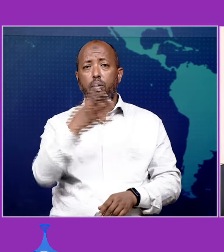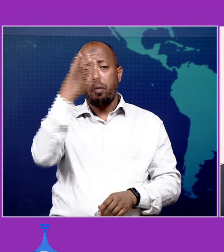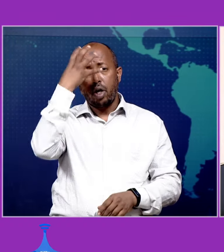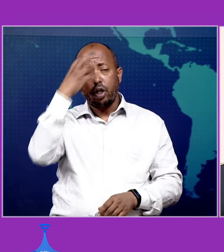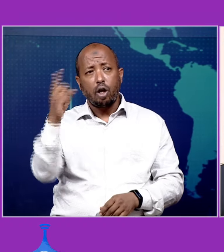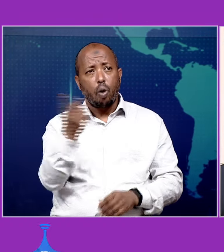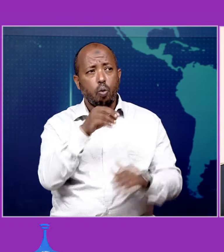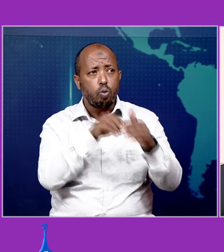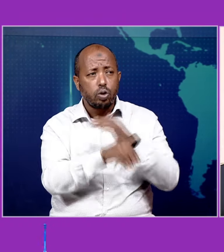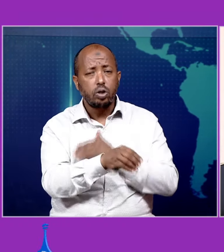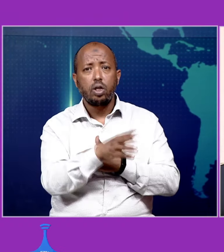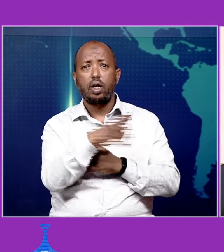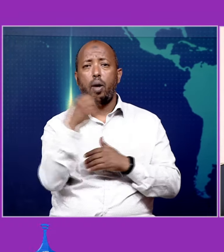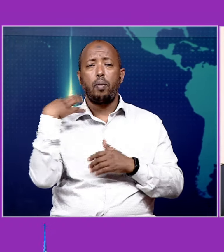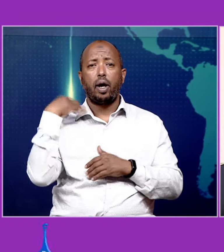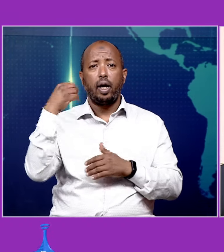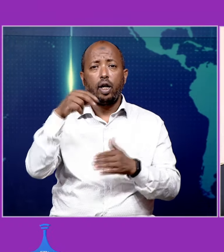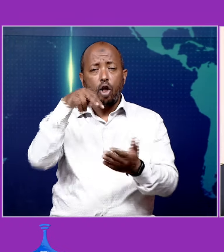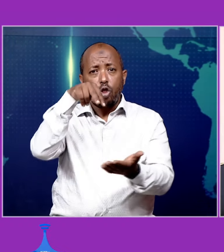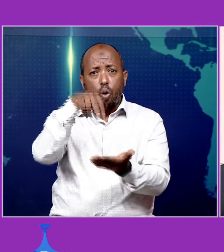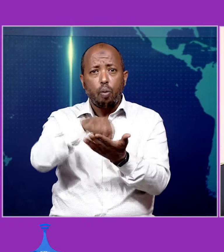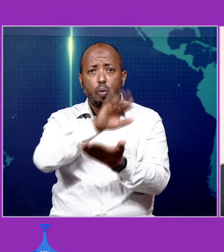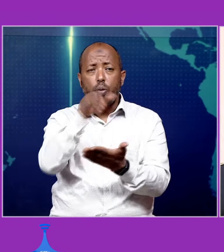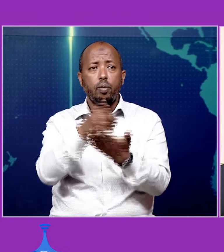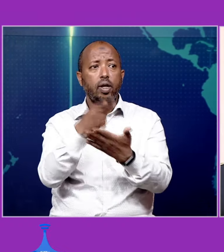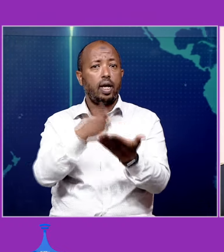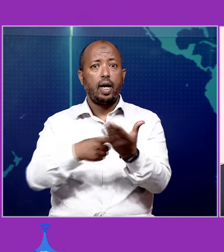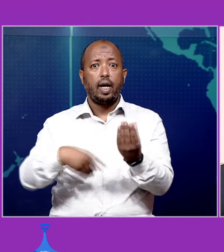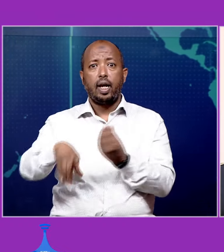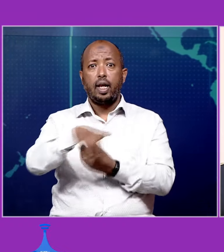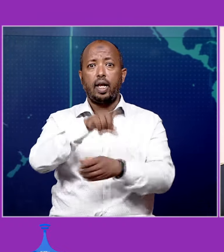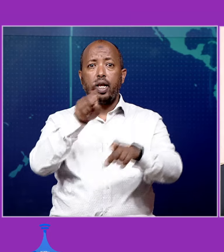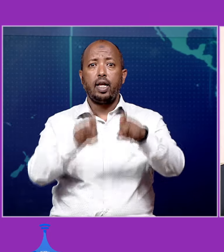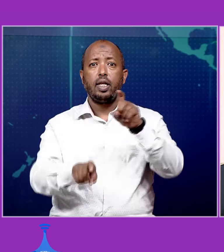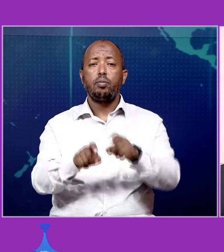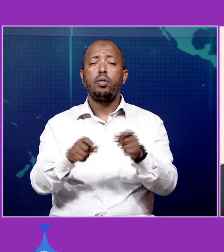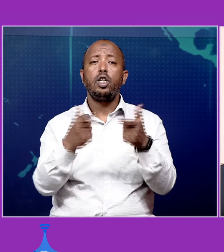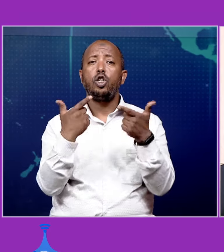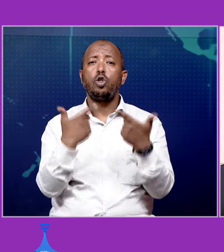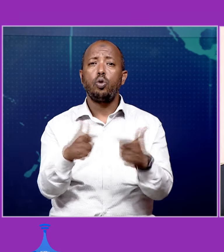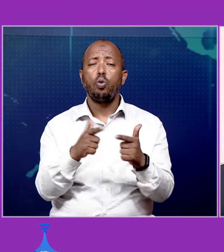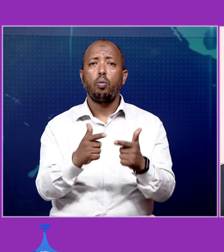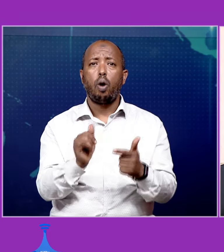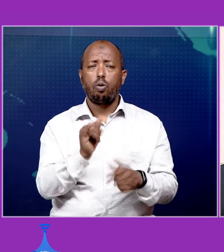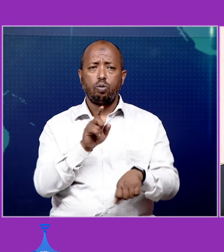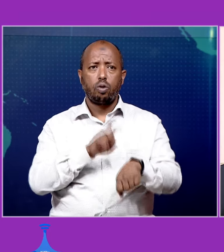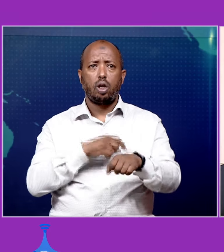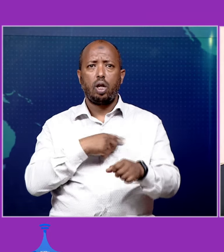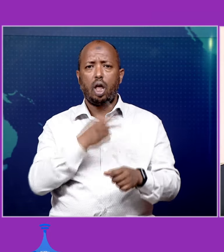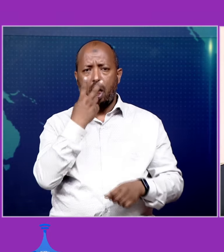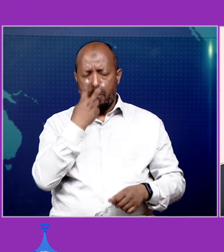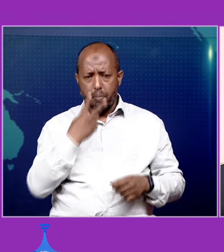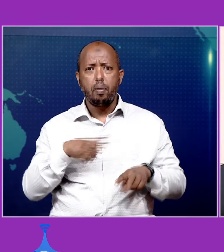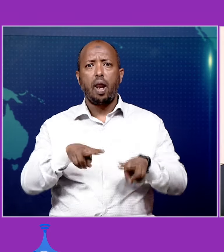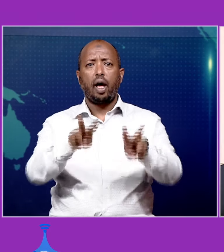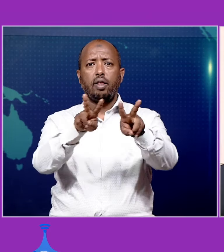መንግስታዊ ያልሆነ ተቋማት የዚህን የክልል ህዝብ እጣ ፈንታ ያገባኛል